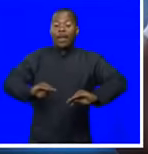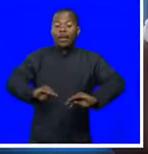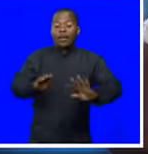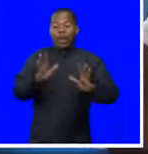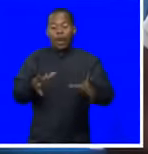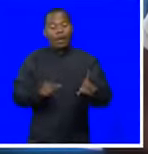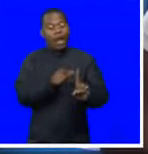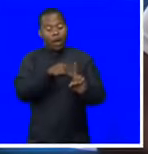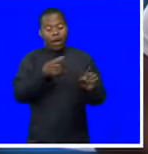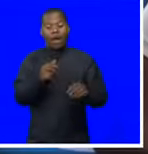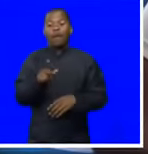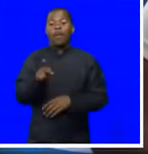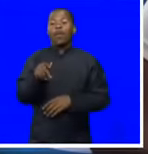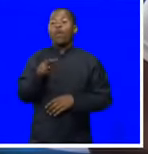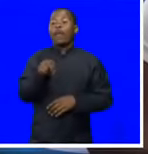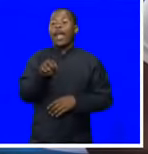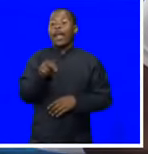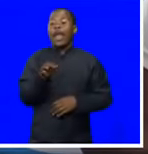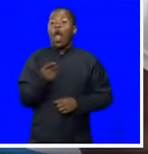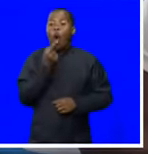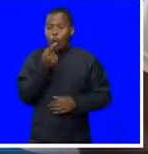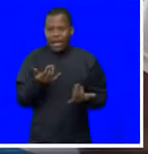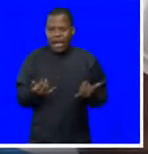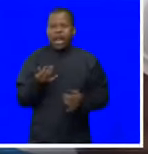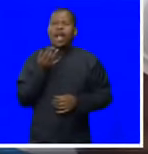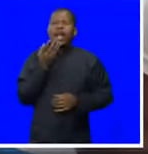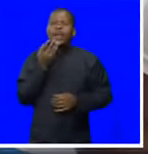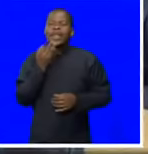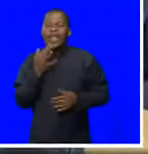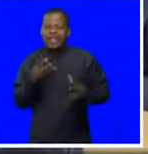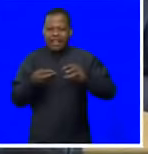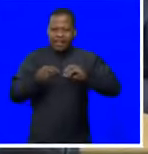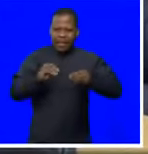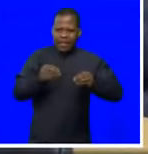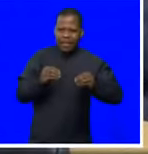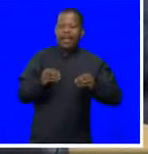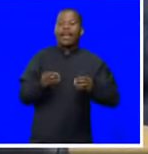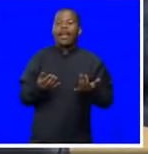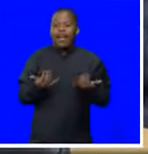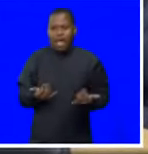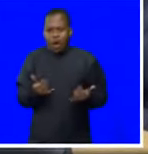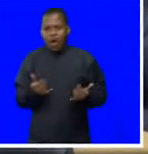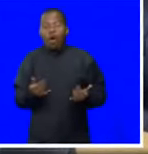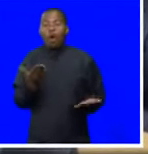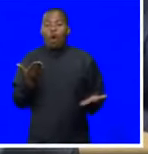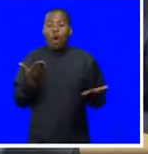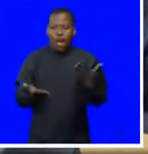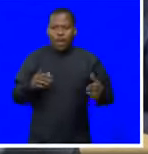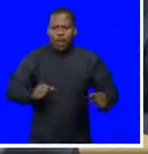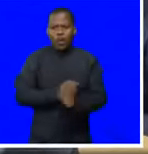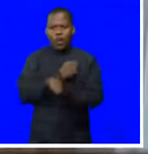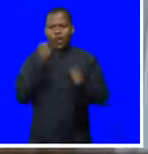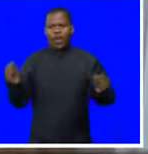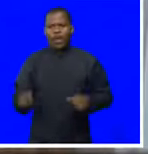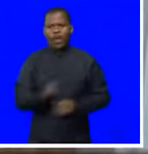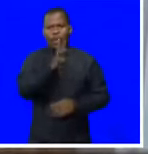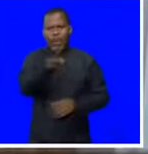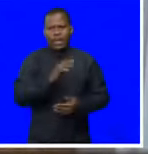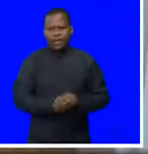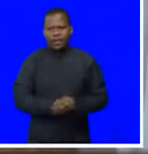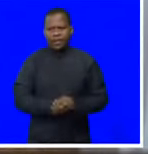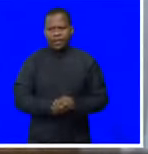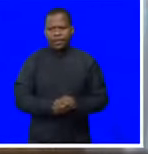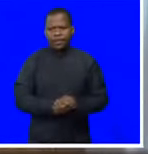locicisha sona sihlangu uthi sebavele bawalungisile maphutha labenda ukuthi bakhale phasi nabadlala naye eBotswana endzebeni yeCOSAFA. Sawuya